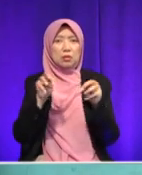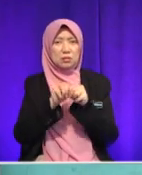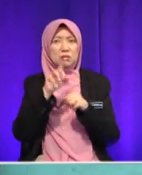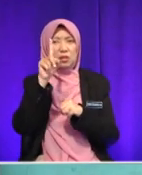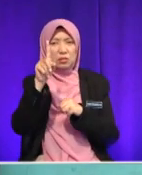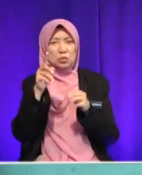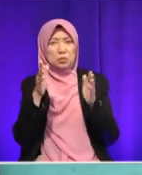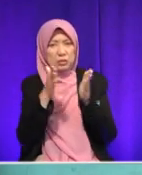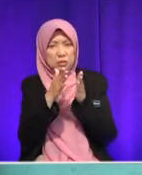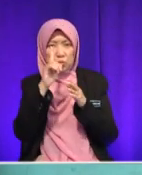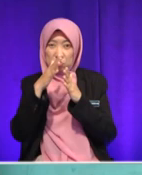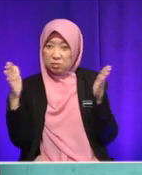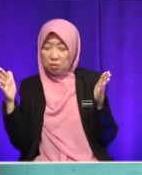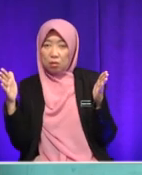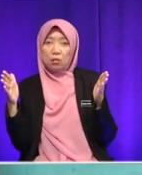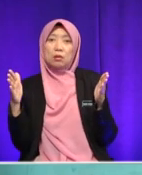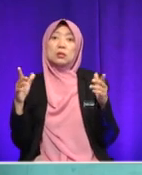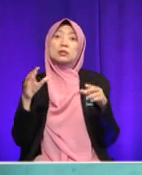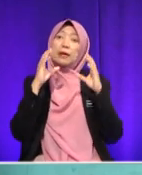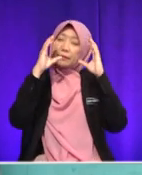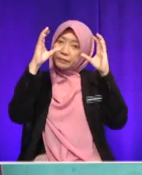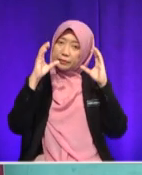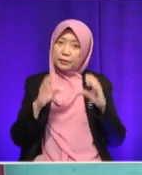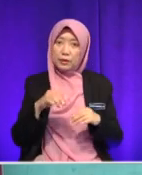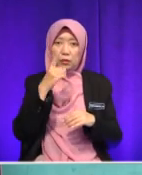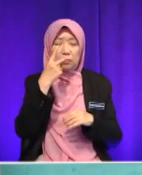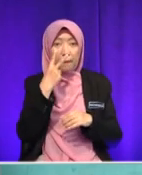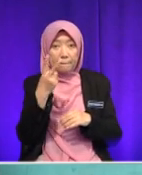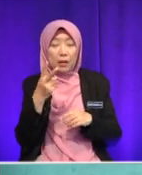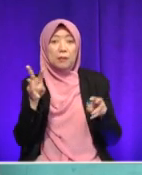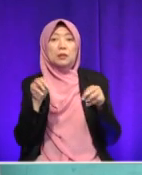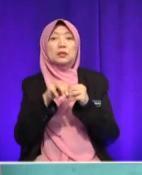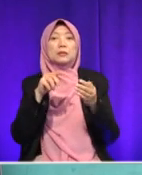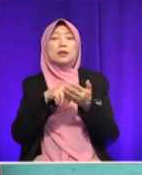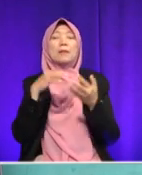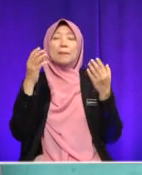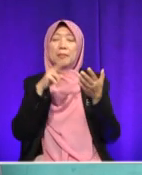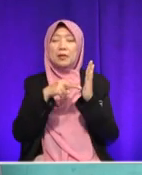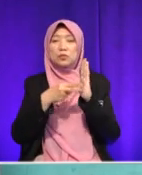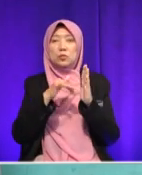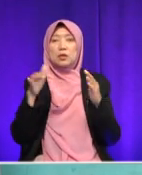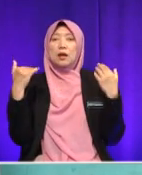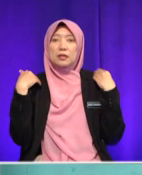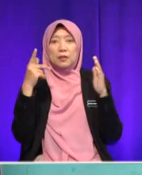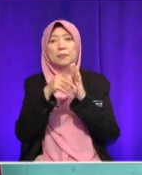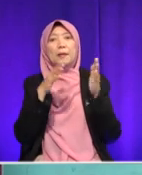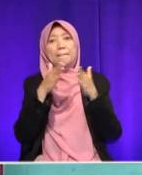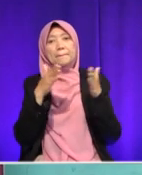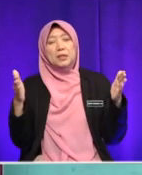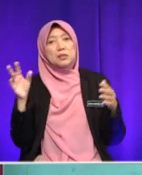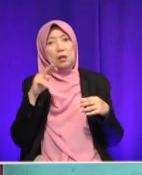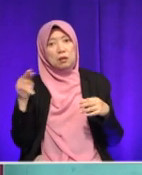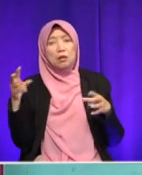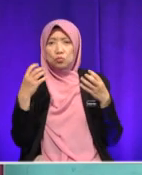kecil, satu besar. Ya. Jadi tips untuk anda kalau nampak begini, ada pembesaran di sini. Ada pembesaran. Jadi anda dah